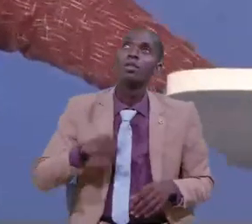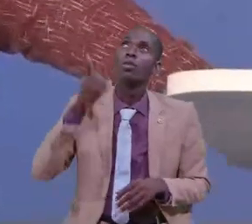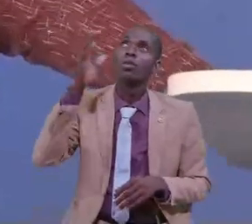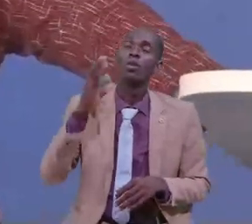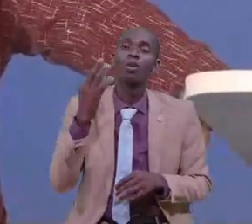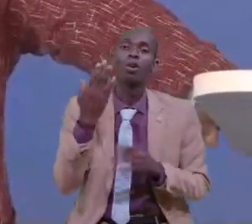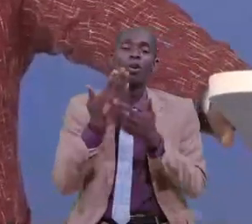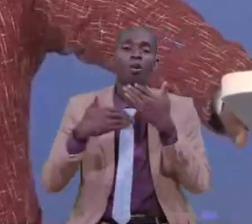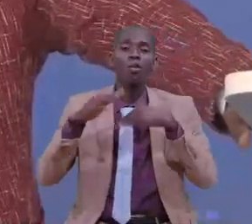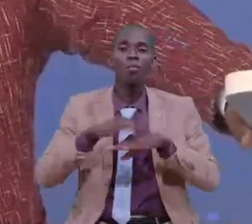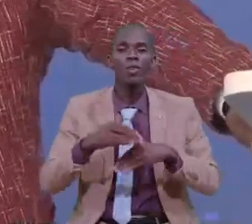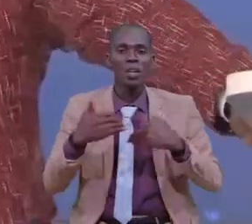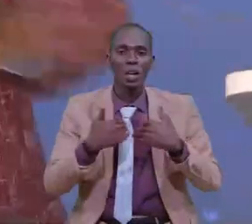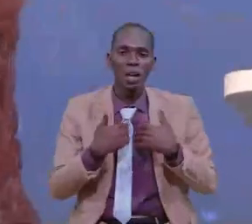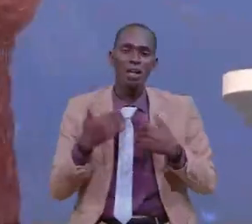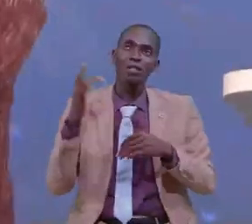l'Éternel, le Dieu du ciel,